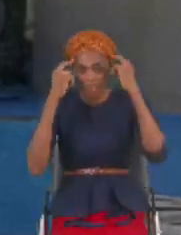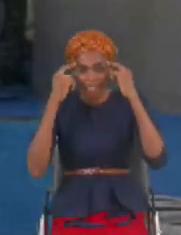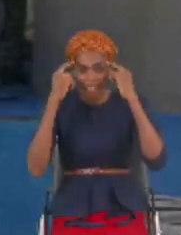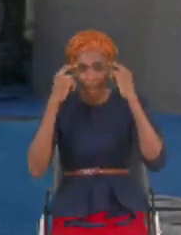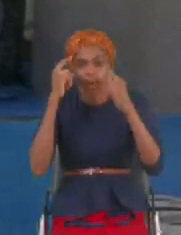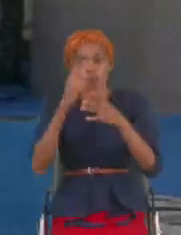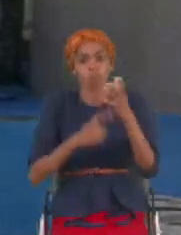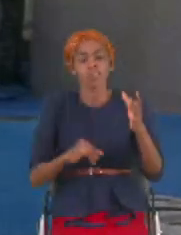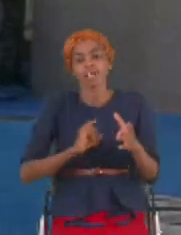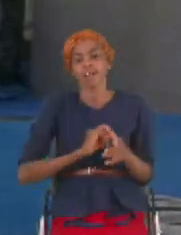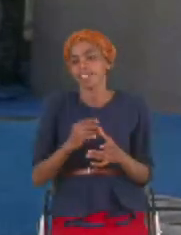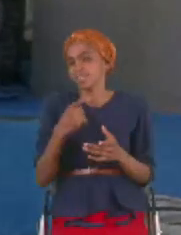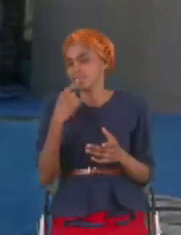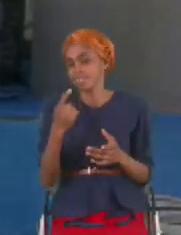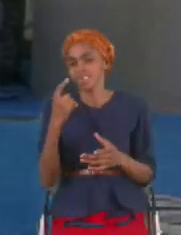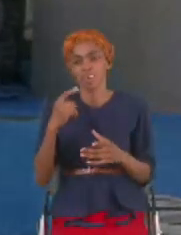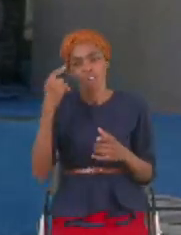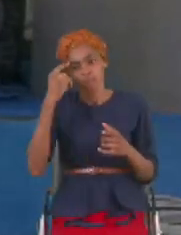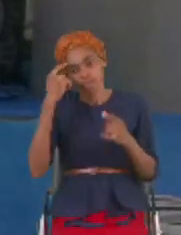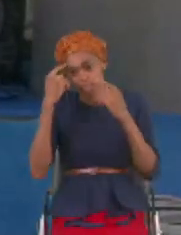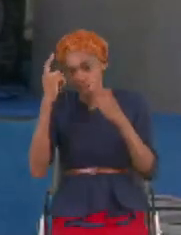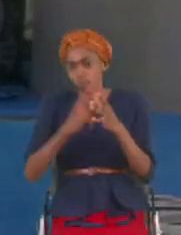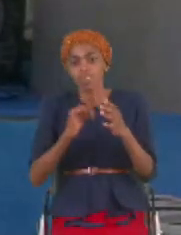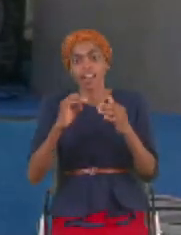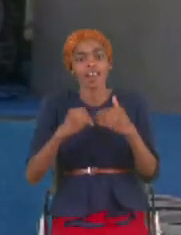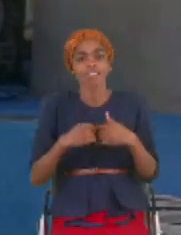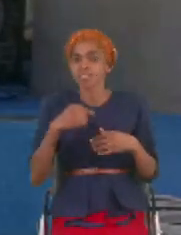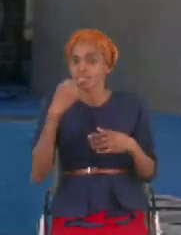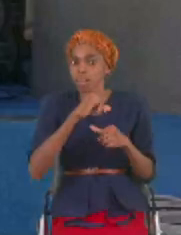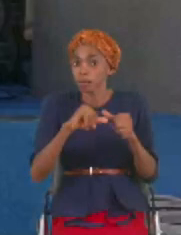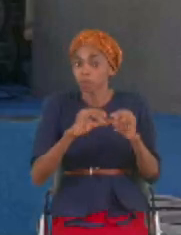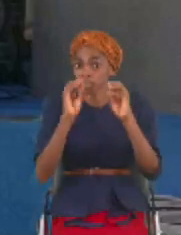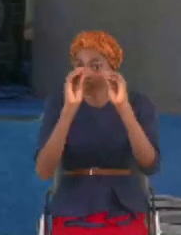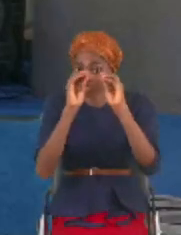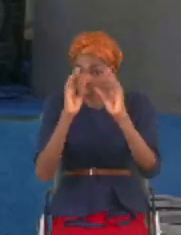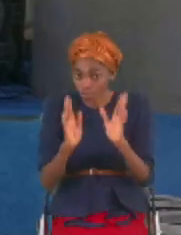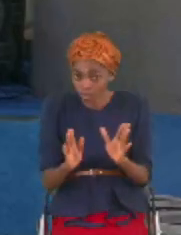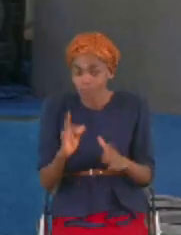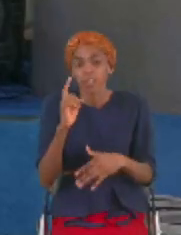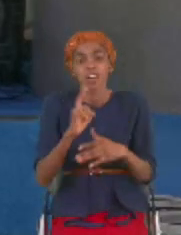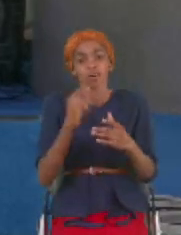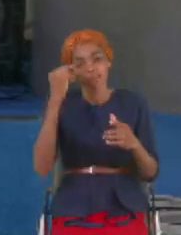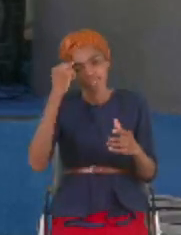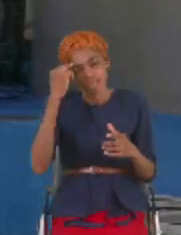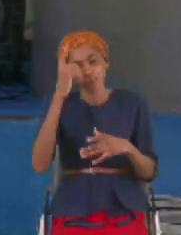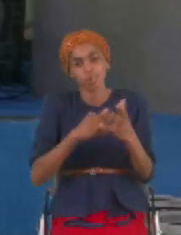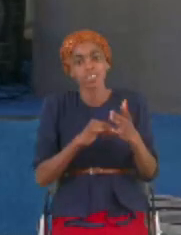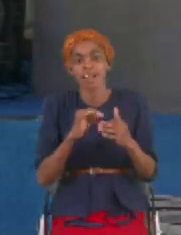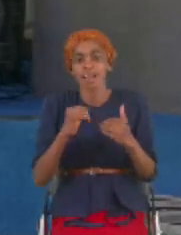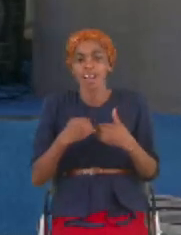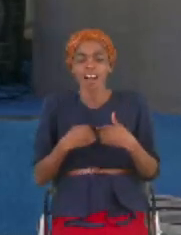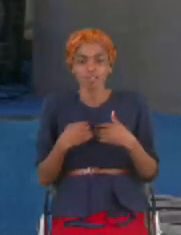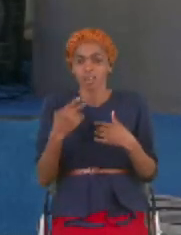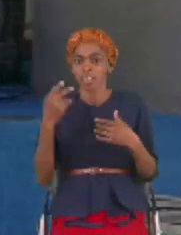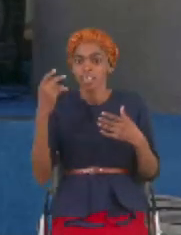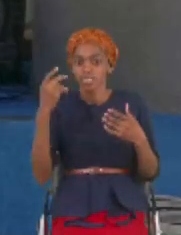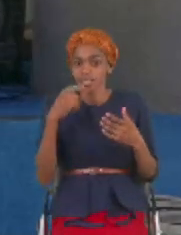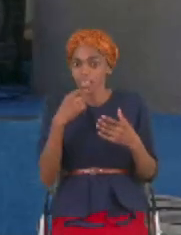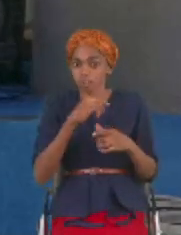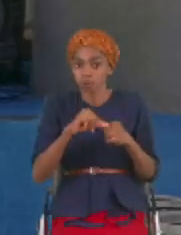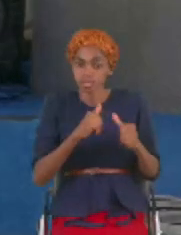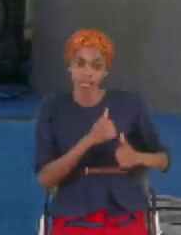comprend ce que j'ai dit sur l'enseignant comprend ce que j'ai dit sur le soldat